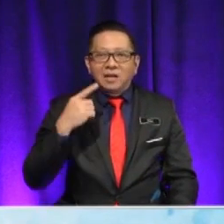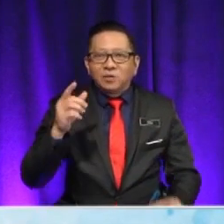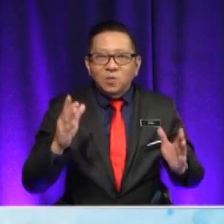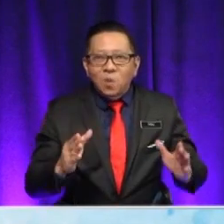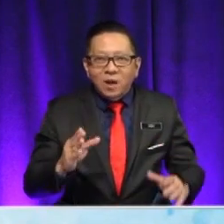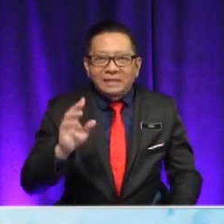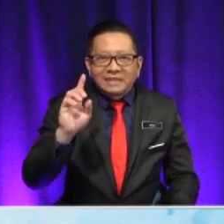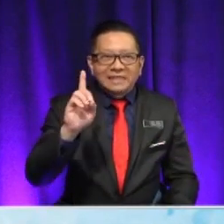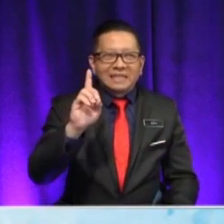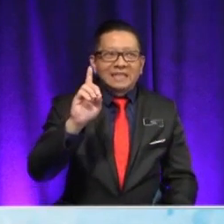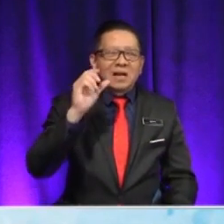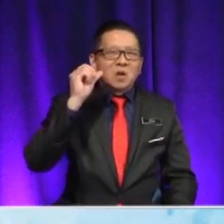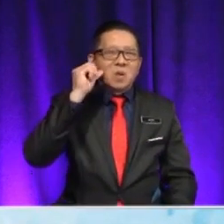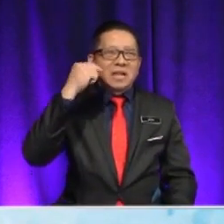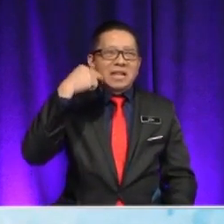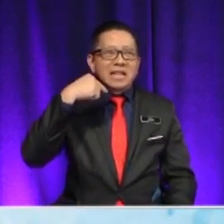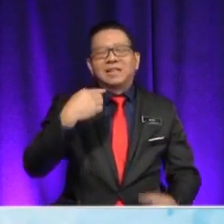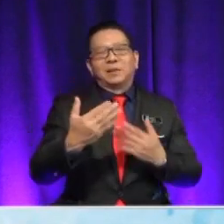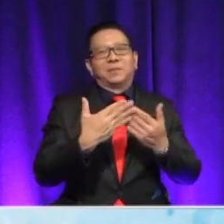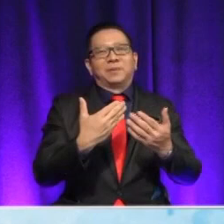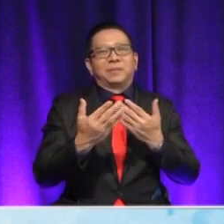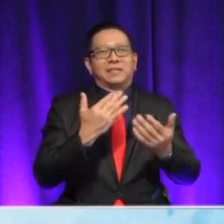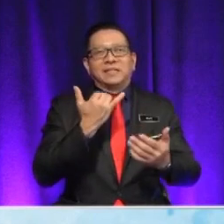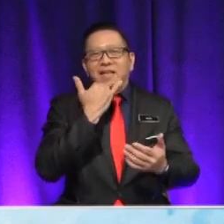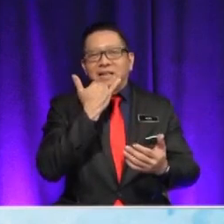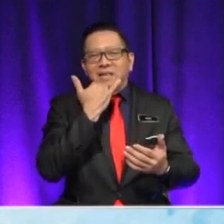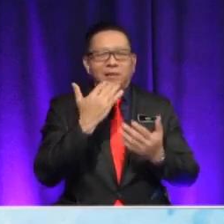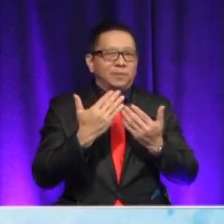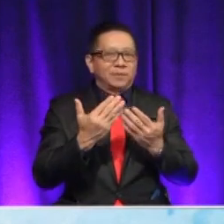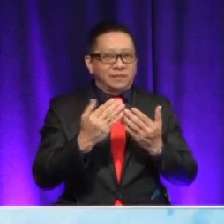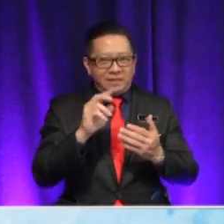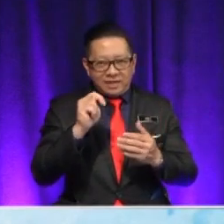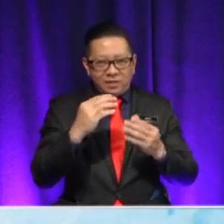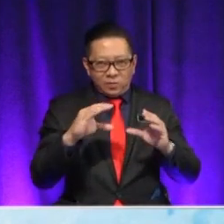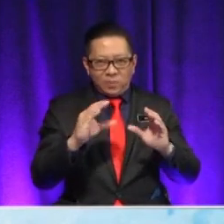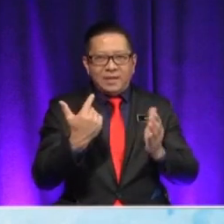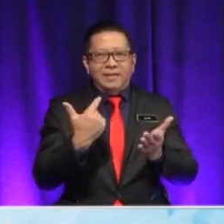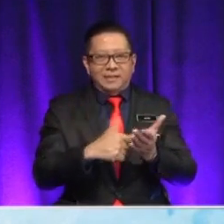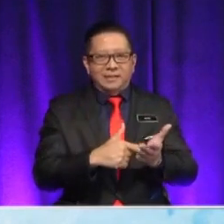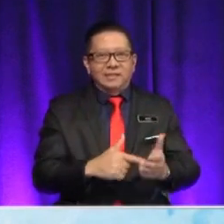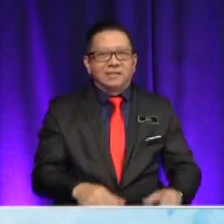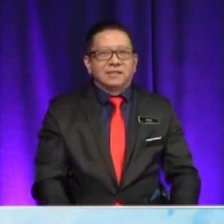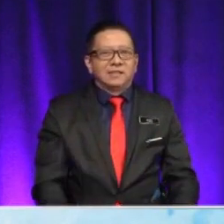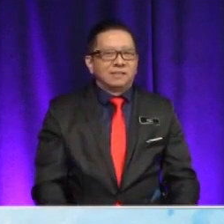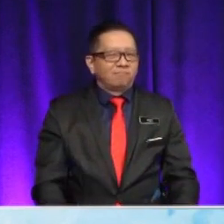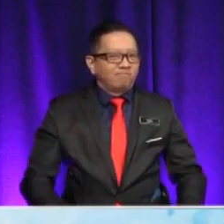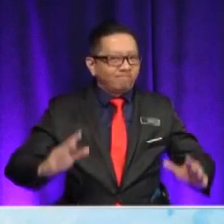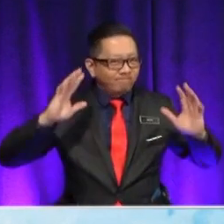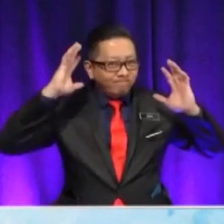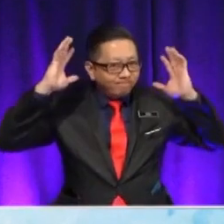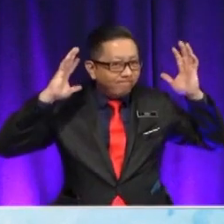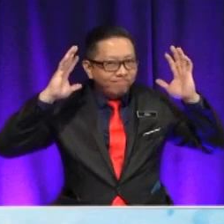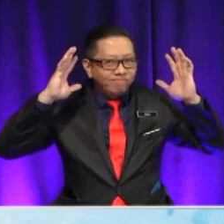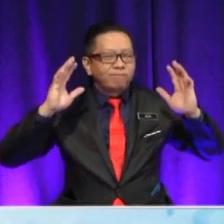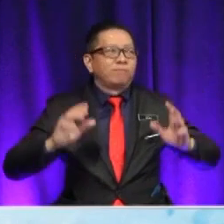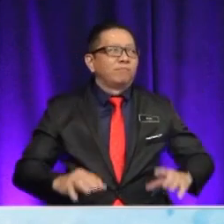Akila. Okey, tak apa Akila, nanti apa. Cuba lagi. Cuba lagi. Ada ni. Baiklah cikgu. Jangan risau. Mereka dah berjaya